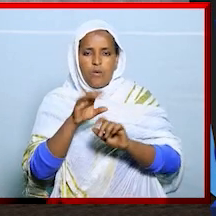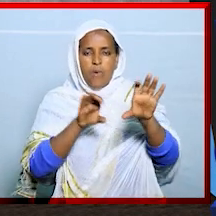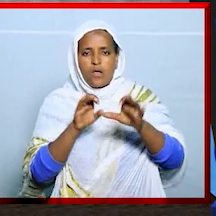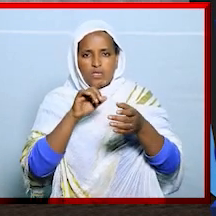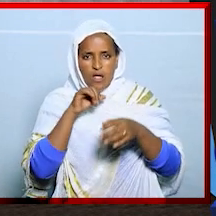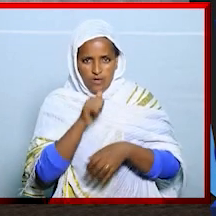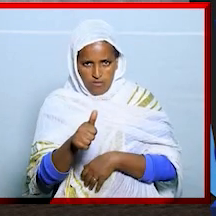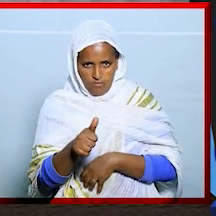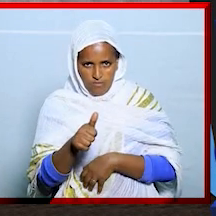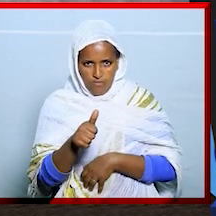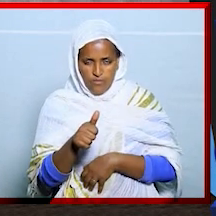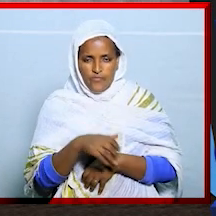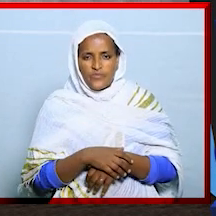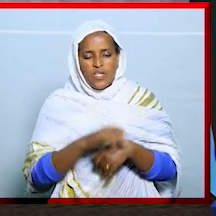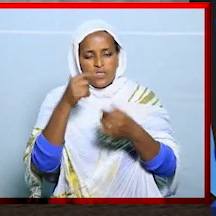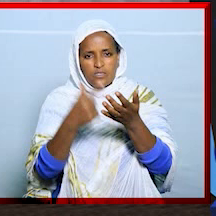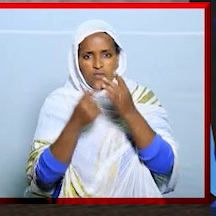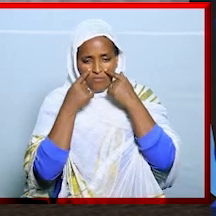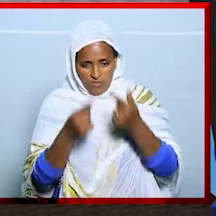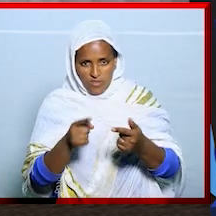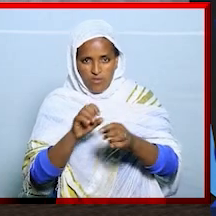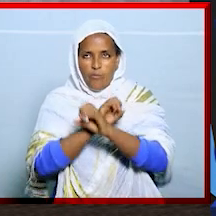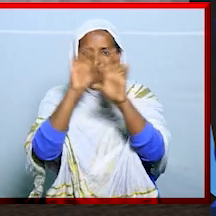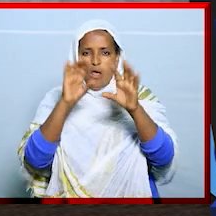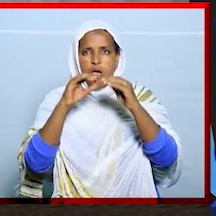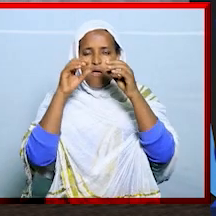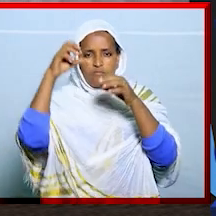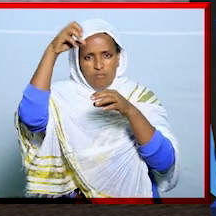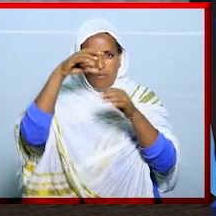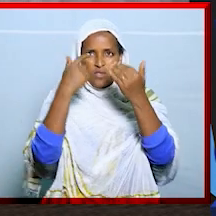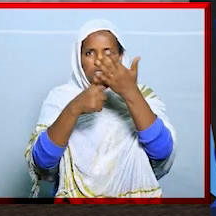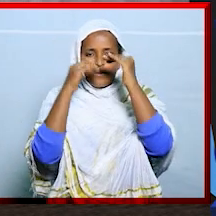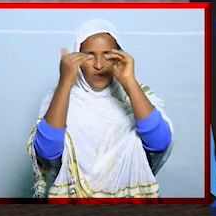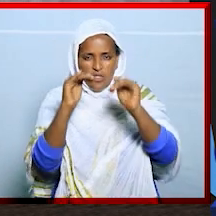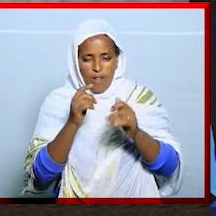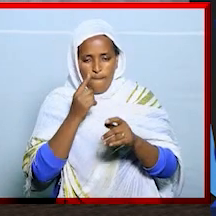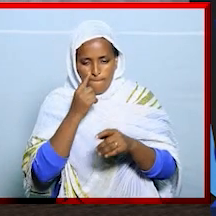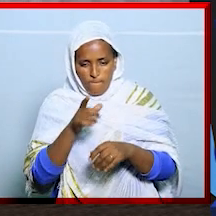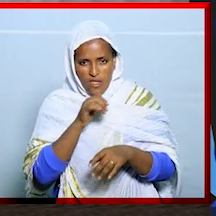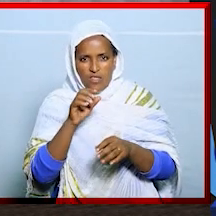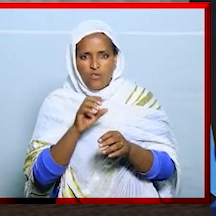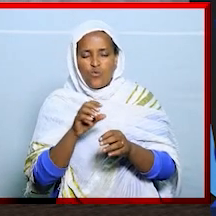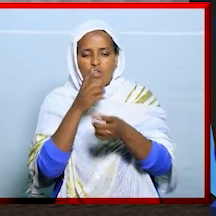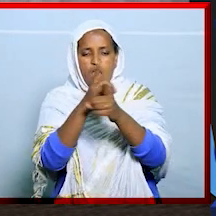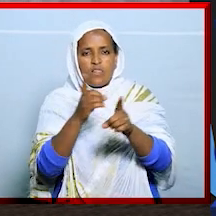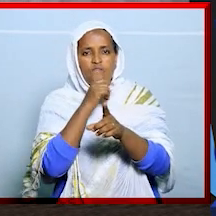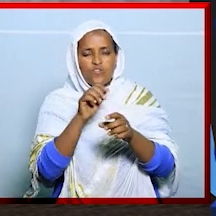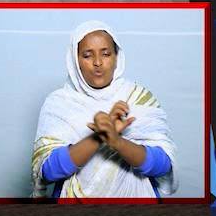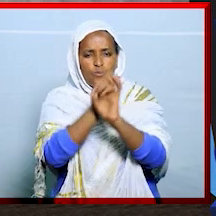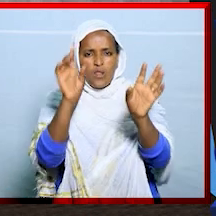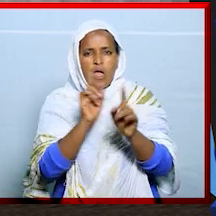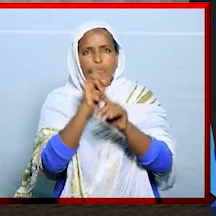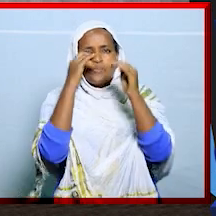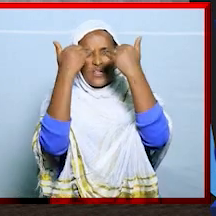ማድረግ ስላልሆነ ነው። እንግዲህ የሚታዩት ብርሃናት ብሩህነታቸው ይሄን ያህል ደስ የሚያሰኝ ከሆነ የማይታየው ብርሃን ያልተፈጠረው